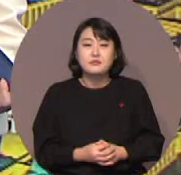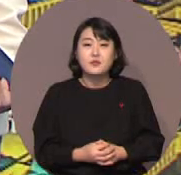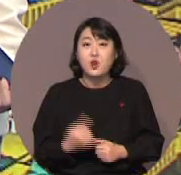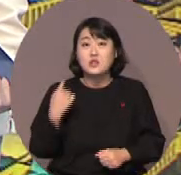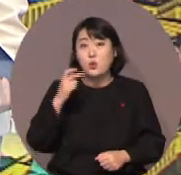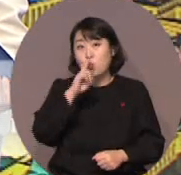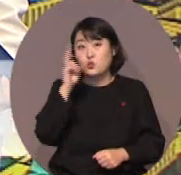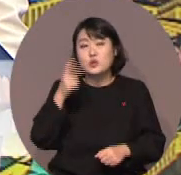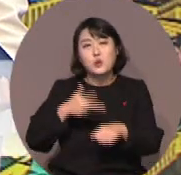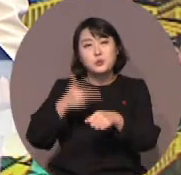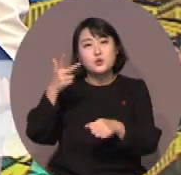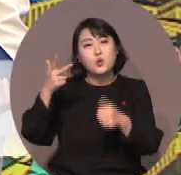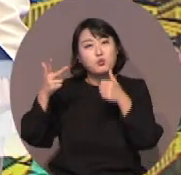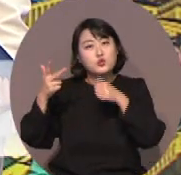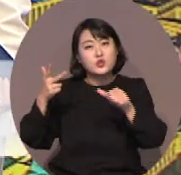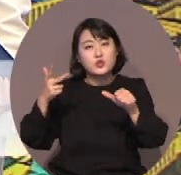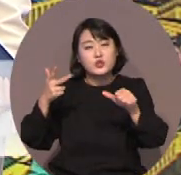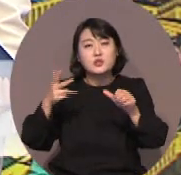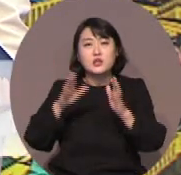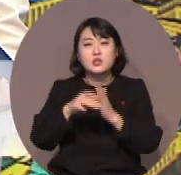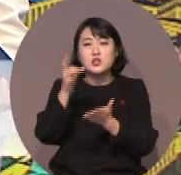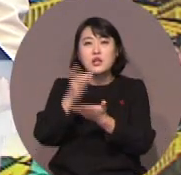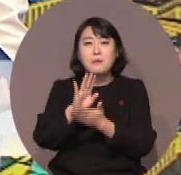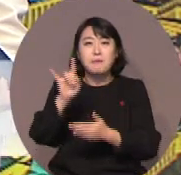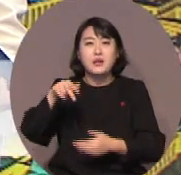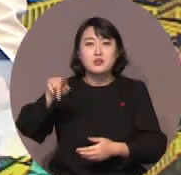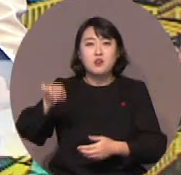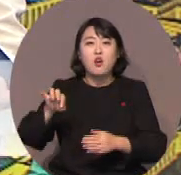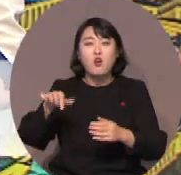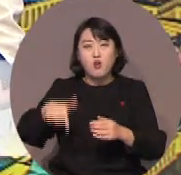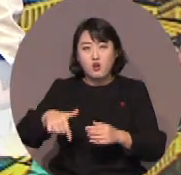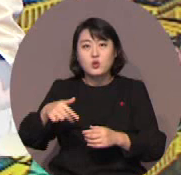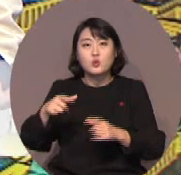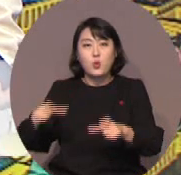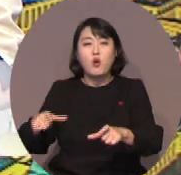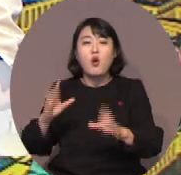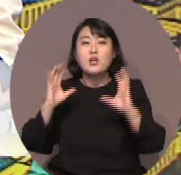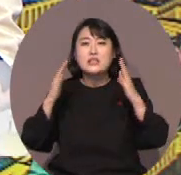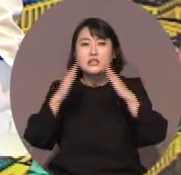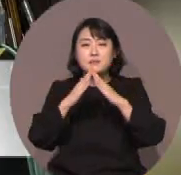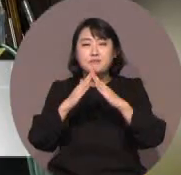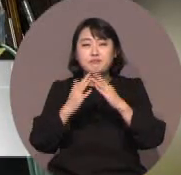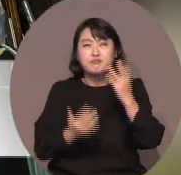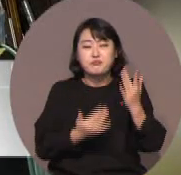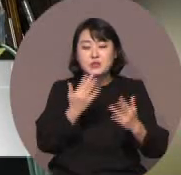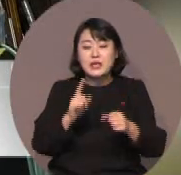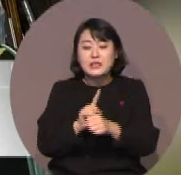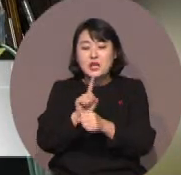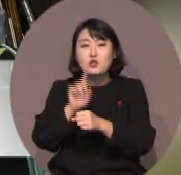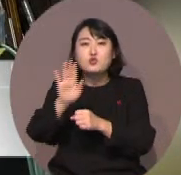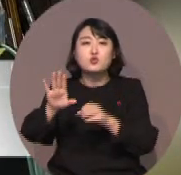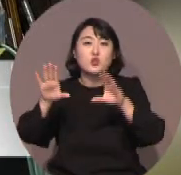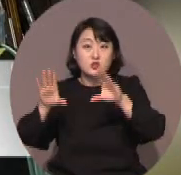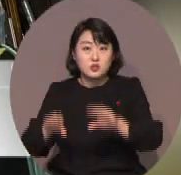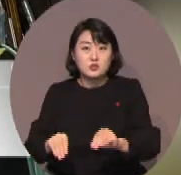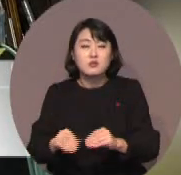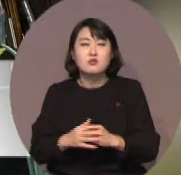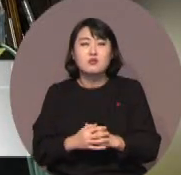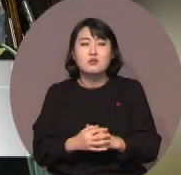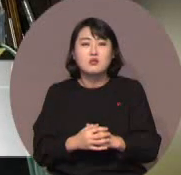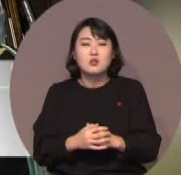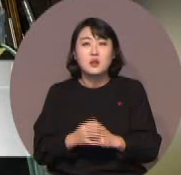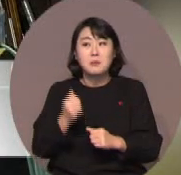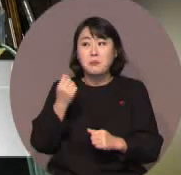어제 오후 7시 5분쯤 천안시 백석동에 한 어린이집에서 부리나 1시간여 만에 꺼졌습니다 어린이집은